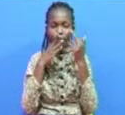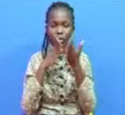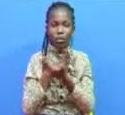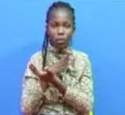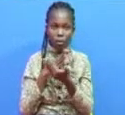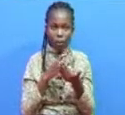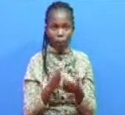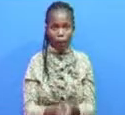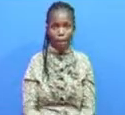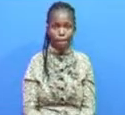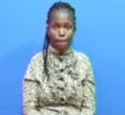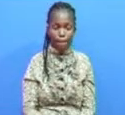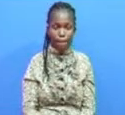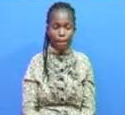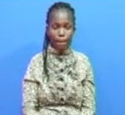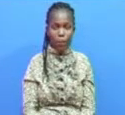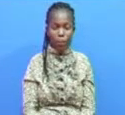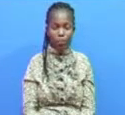Mutisia nukutuelesia.